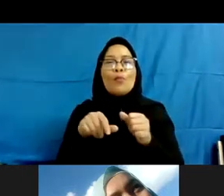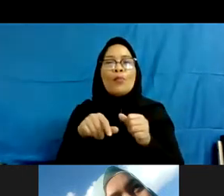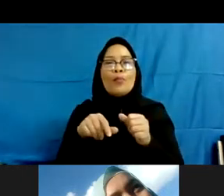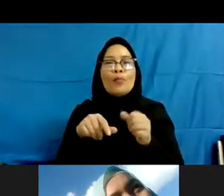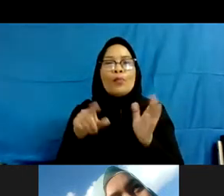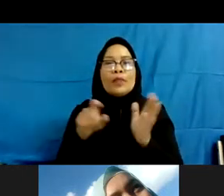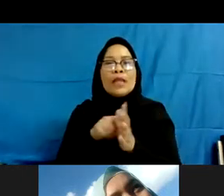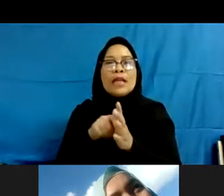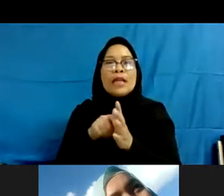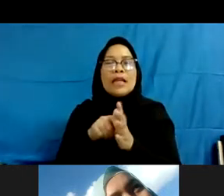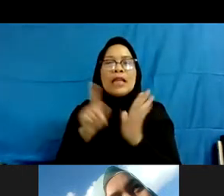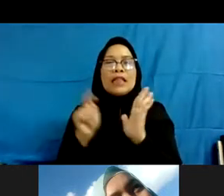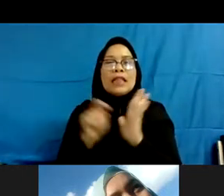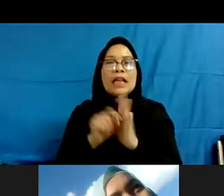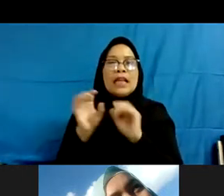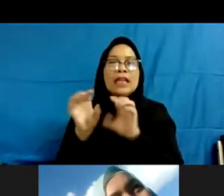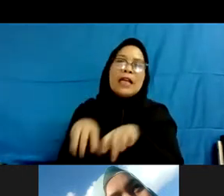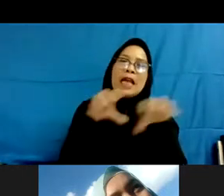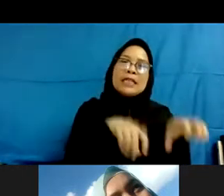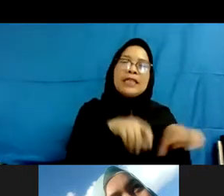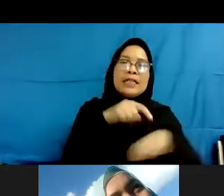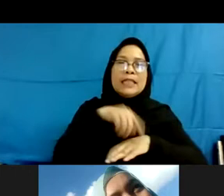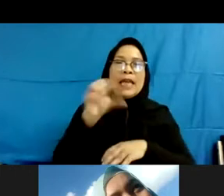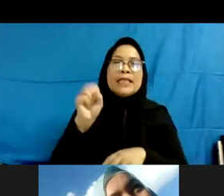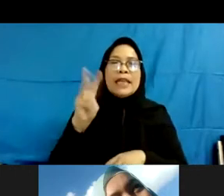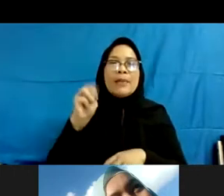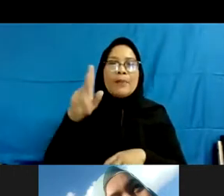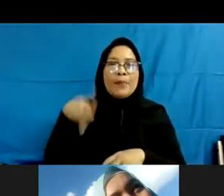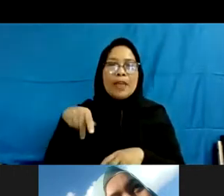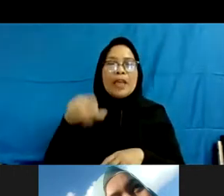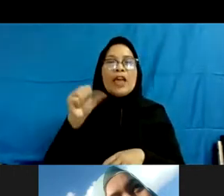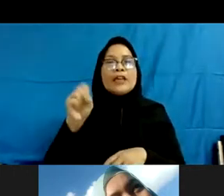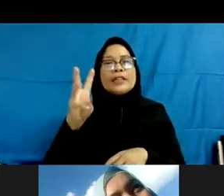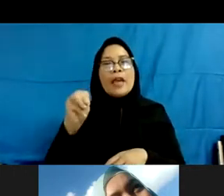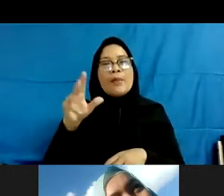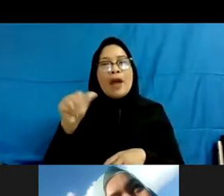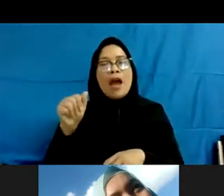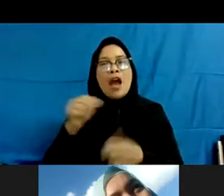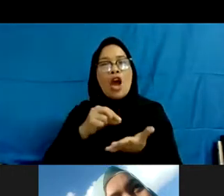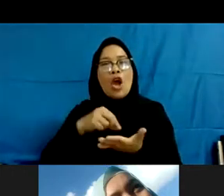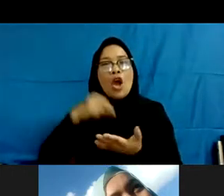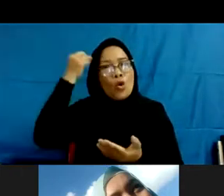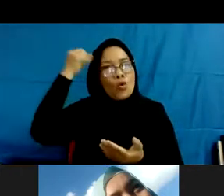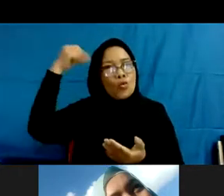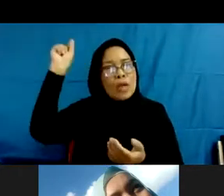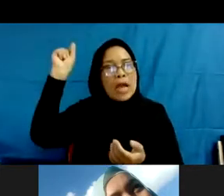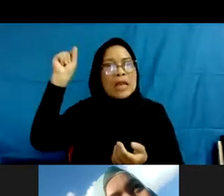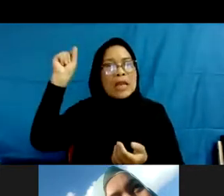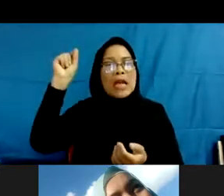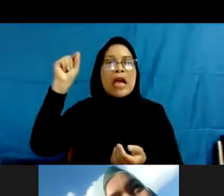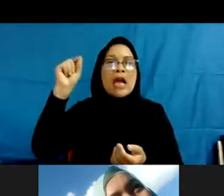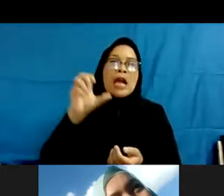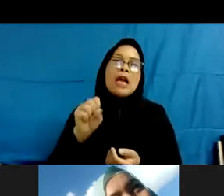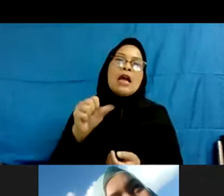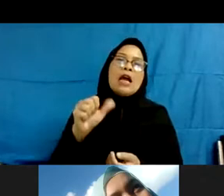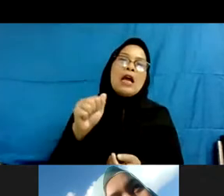terintegrasi. Di SMP 226 Jakarta Selatan, SMA 66 Jakarta, lalu kuliah saya di jurusan Sastra Inggris Universitas